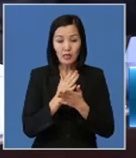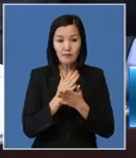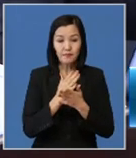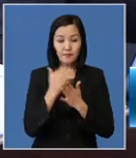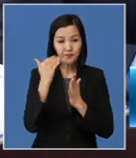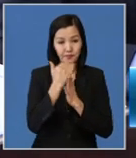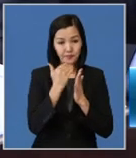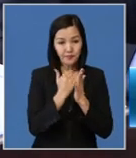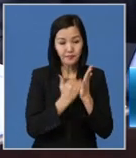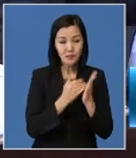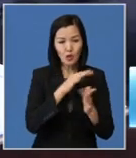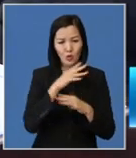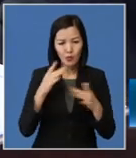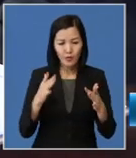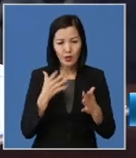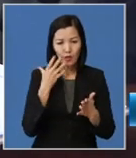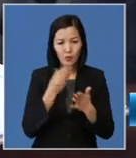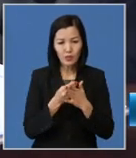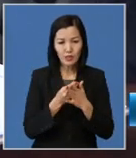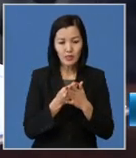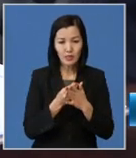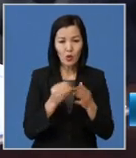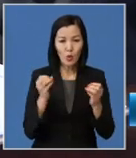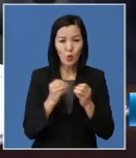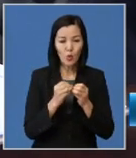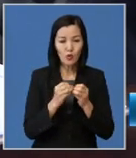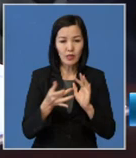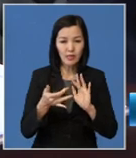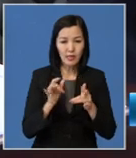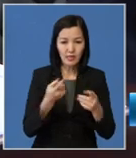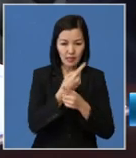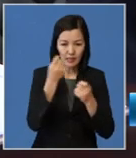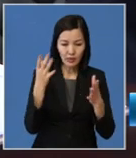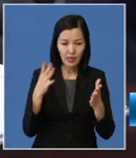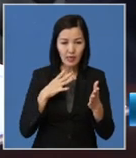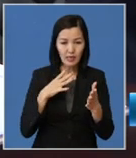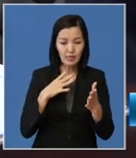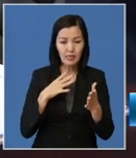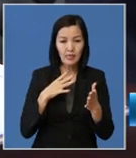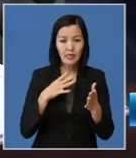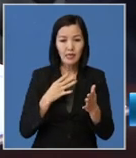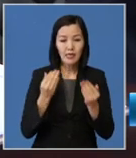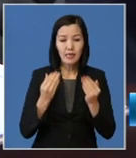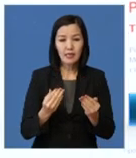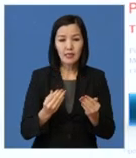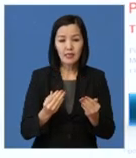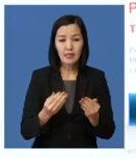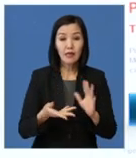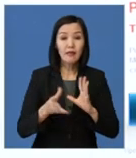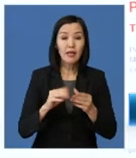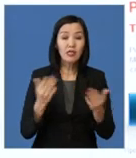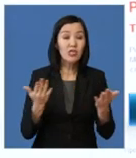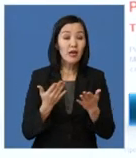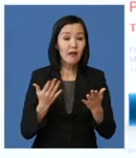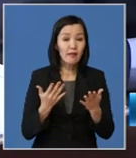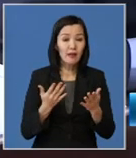отқандай көптеген өздерінің бір 10-нан астам сайттарына жариялады осы нелерін. Енді біз қандай осы нәтиже күтіп отырмыз?